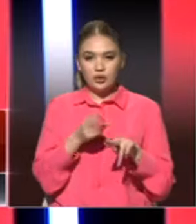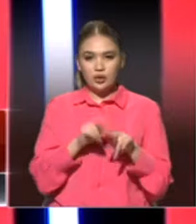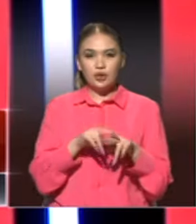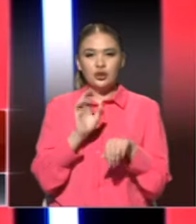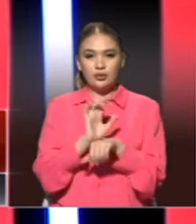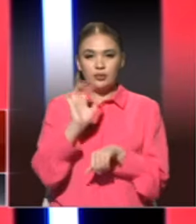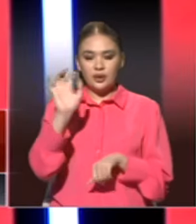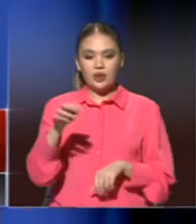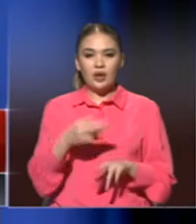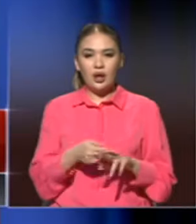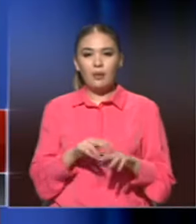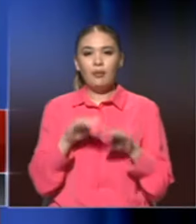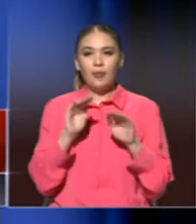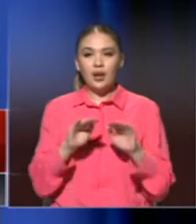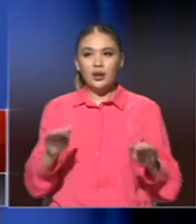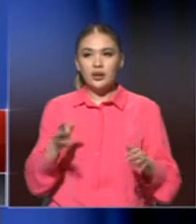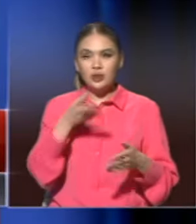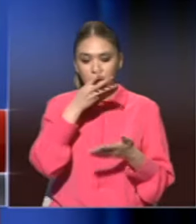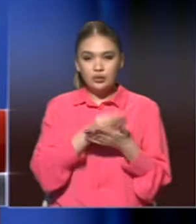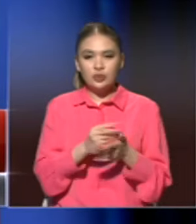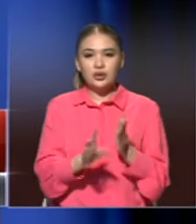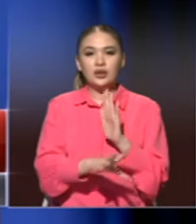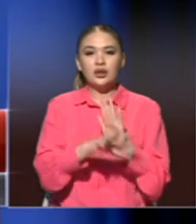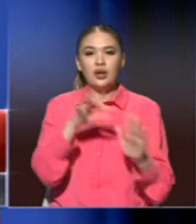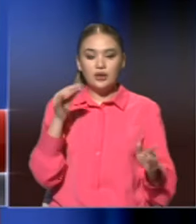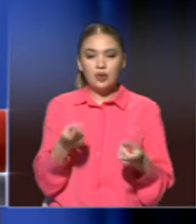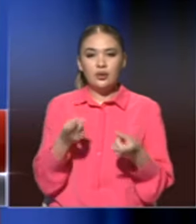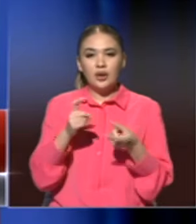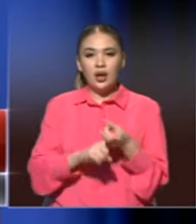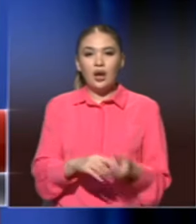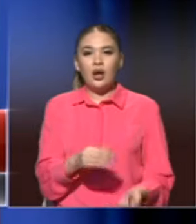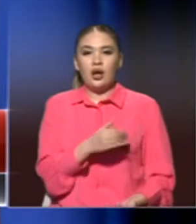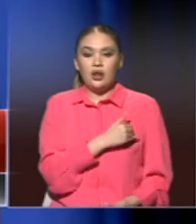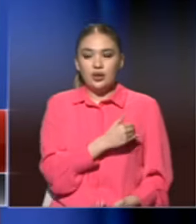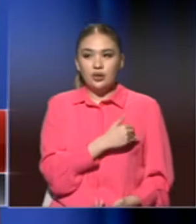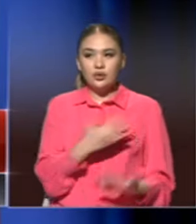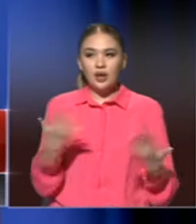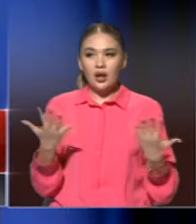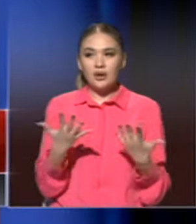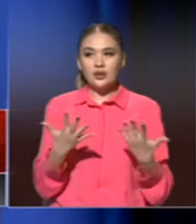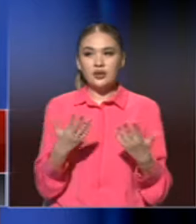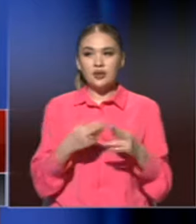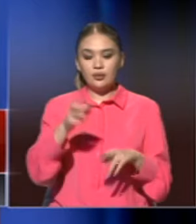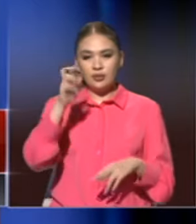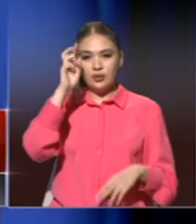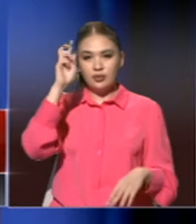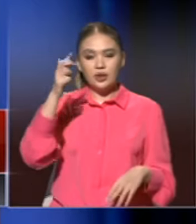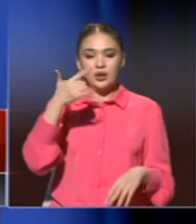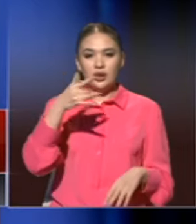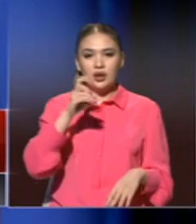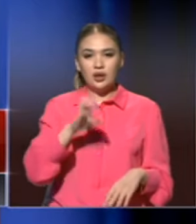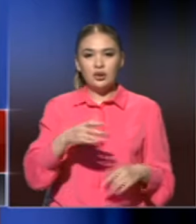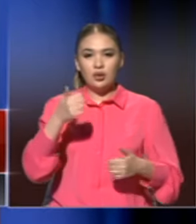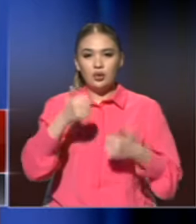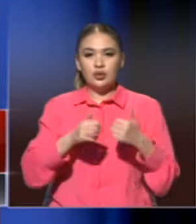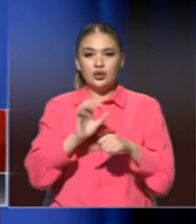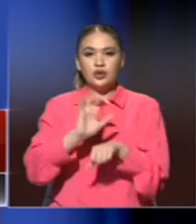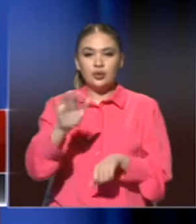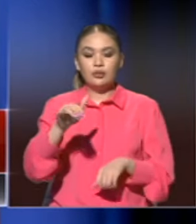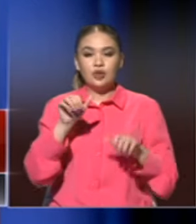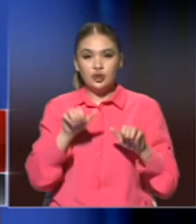Он баланың өзінің таңдауына қарай, оның қалауы бойынша қай нәтижені мемлекеттік білім беру грантының конкурсына жіберемін